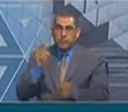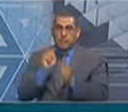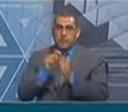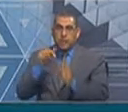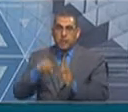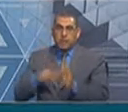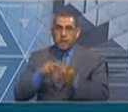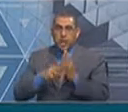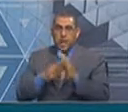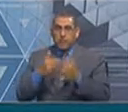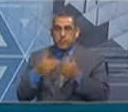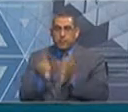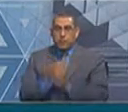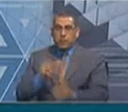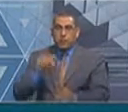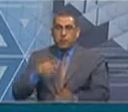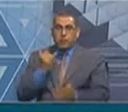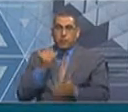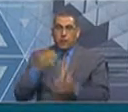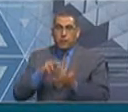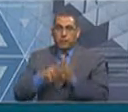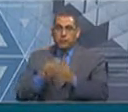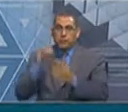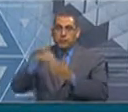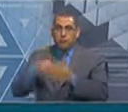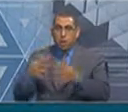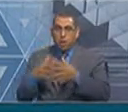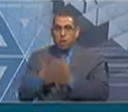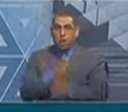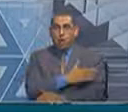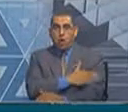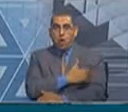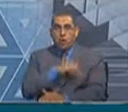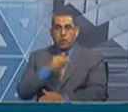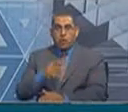المنظمة الدولية الأم التي تضم في عضويتها